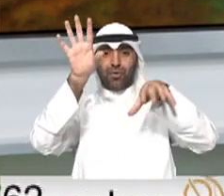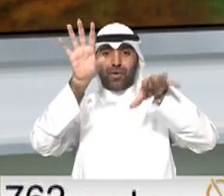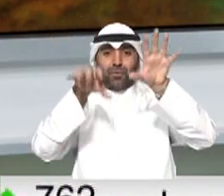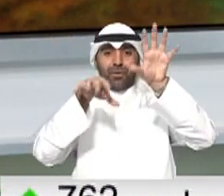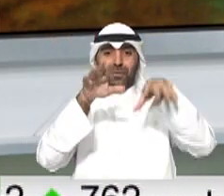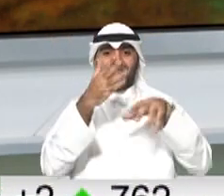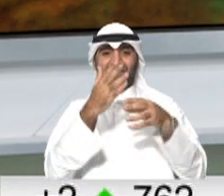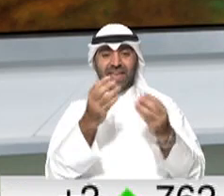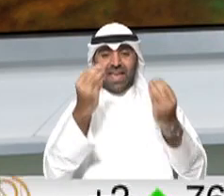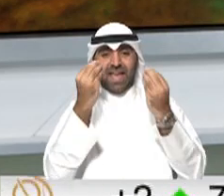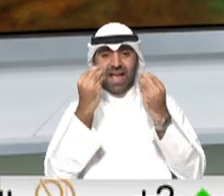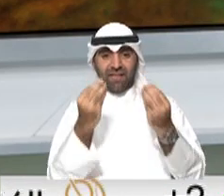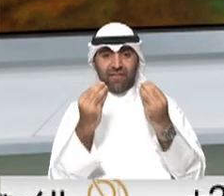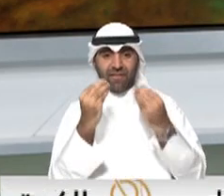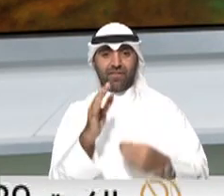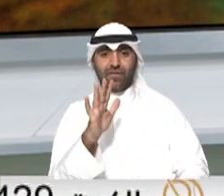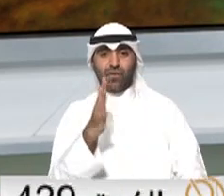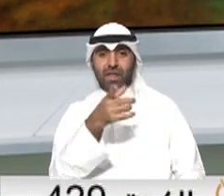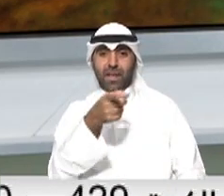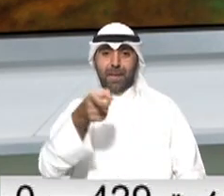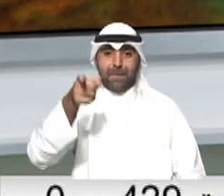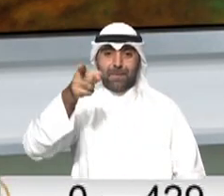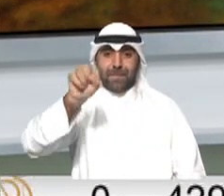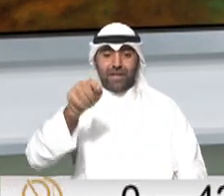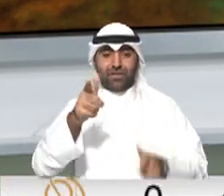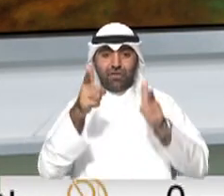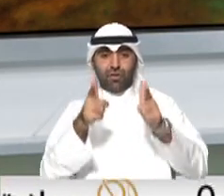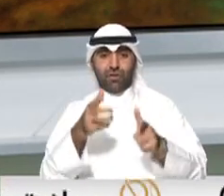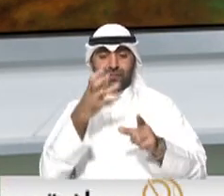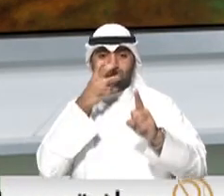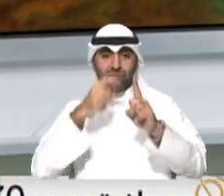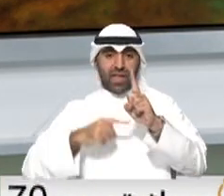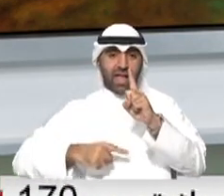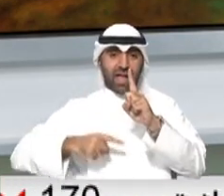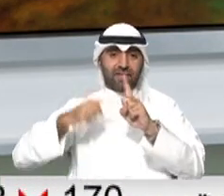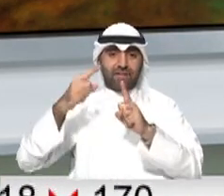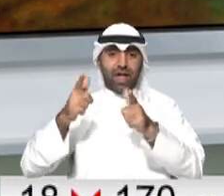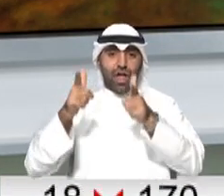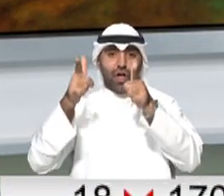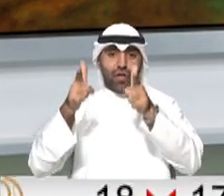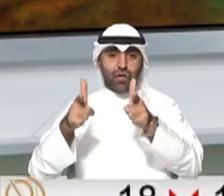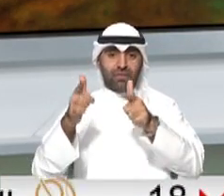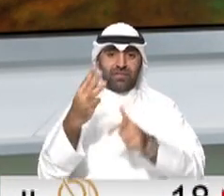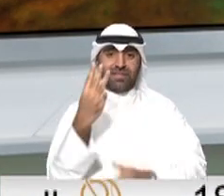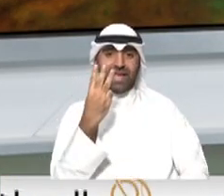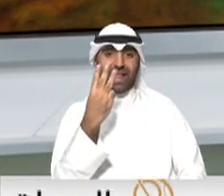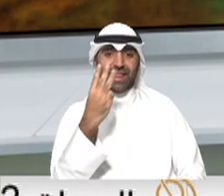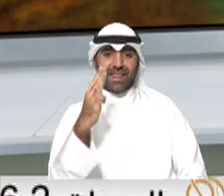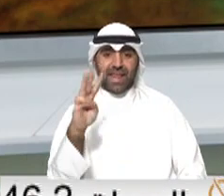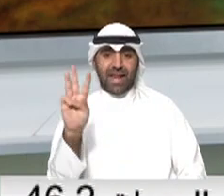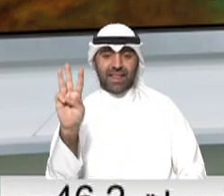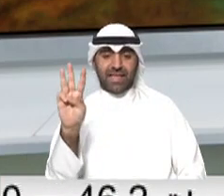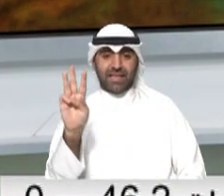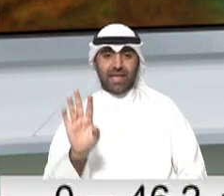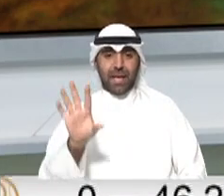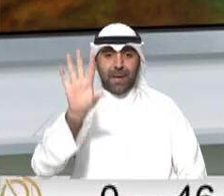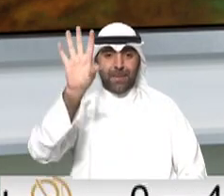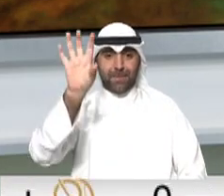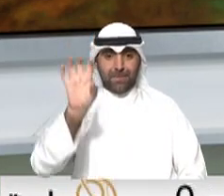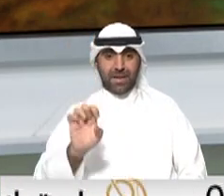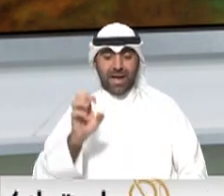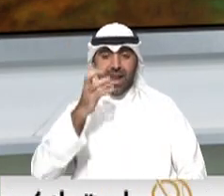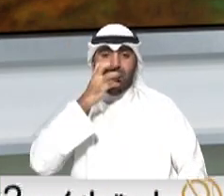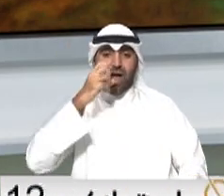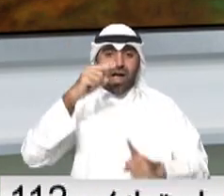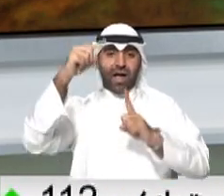متفرقة على بعض مناطق البلاد. أما بالنسبة لدرجات الحرارة العظمى قد تصل 30 درجة مئوية في المناطق الوسطى من دولة الكويت، أما